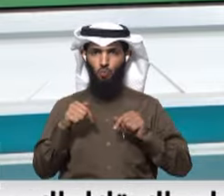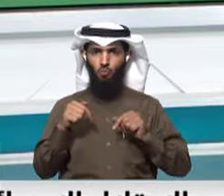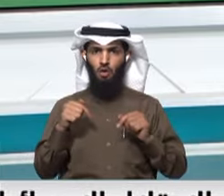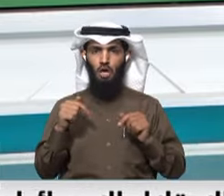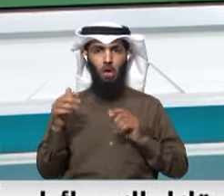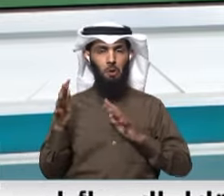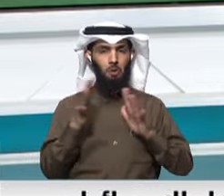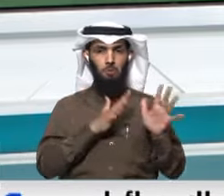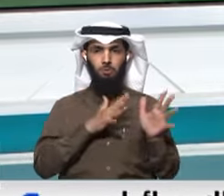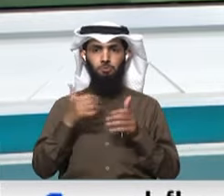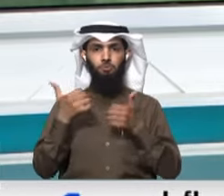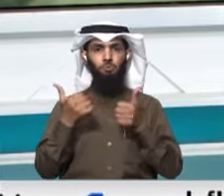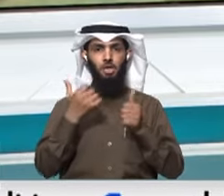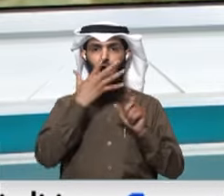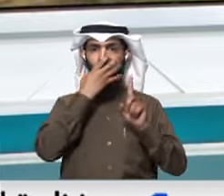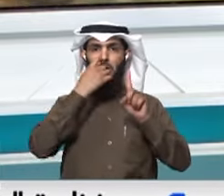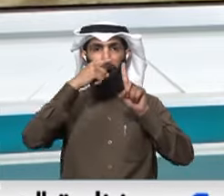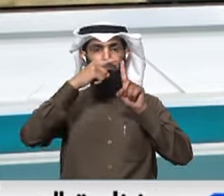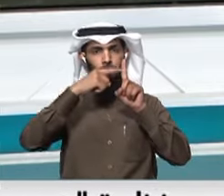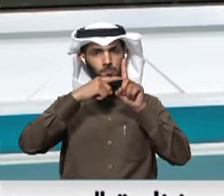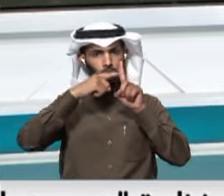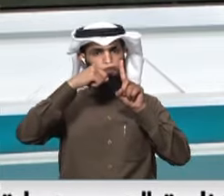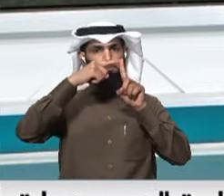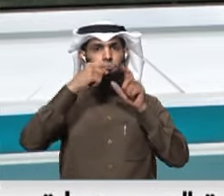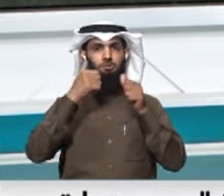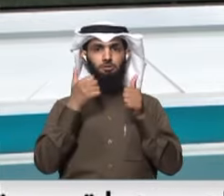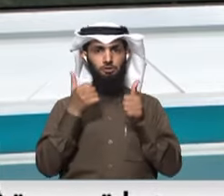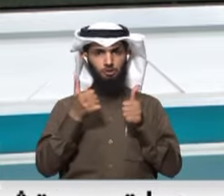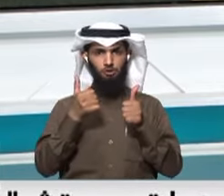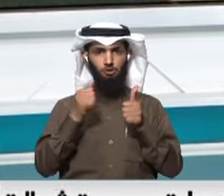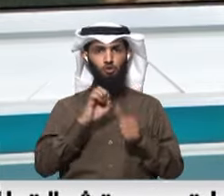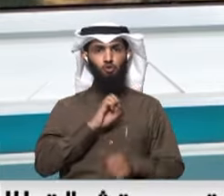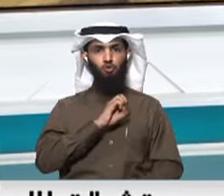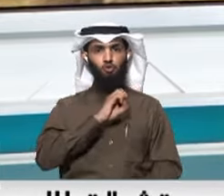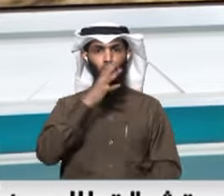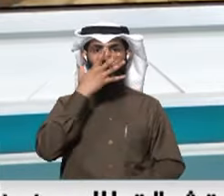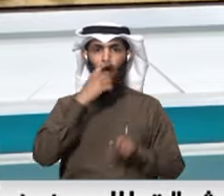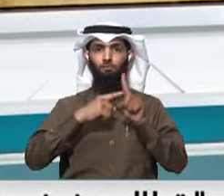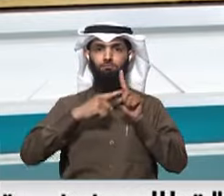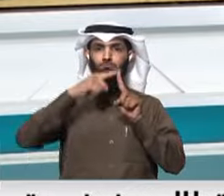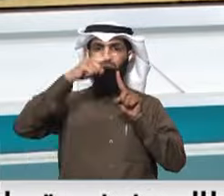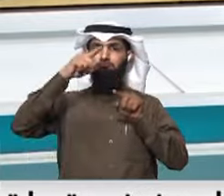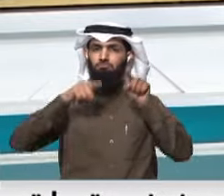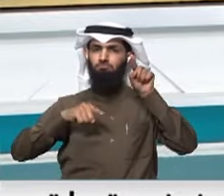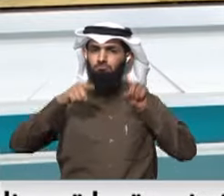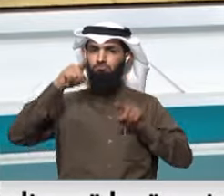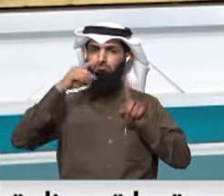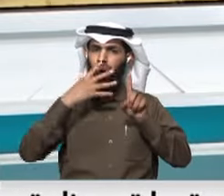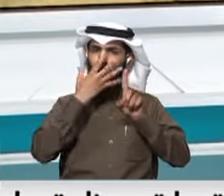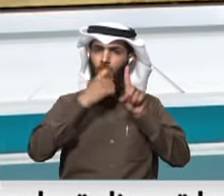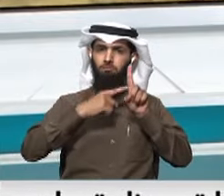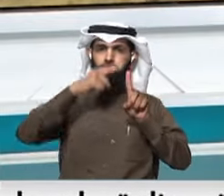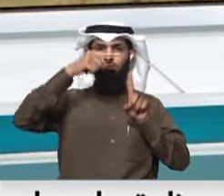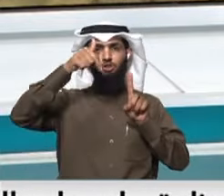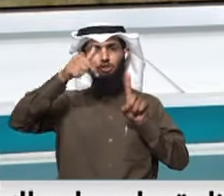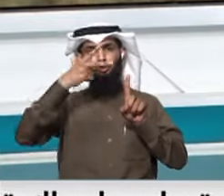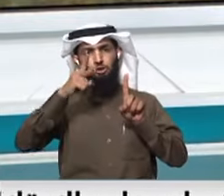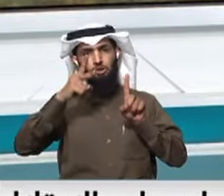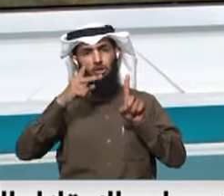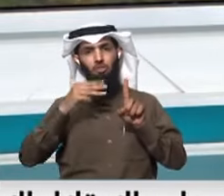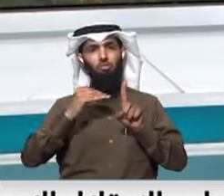معتدلة تميل إلى الدفء اليوم، خاصة في ساعات النهار تفاوتت درجات الحرارة المسجلة ما بين 26 إلى 30